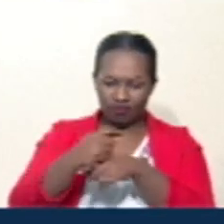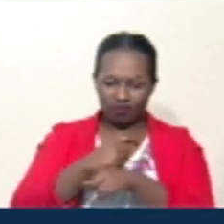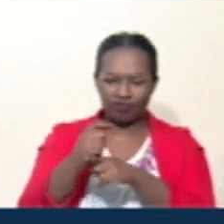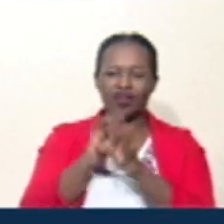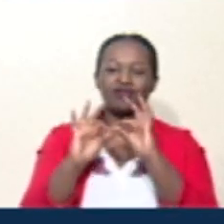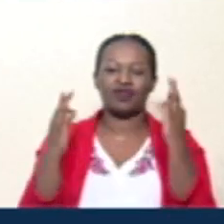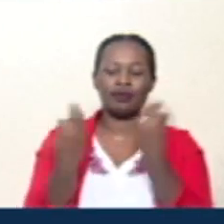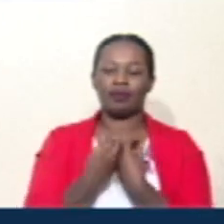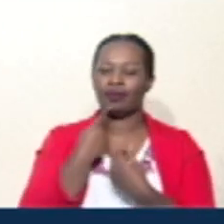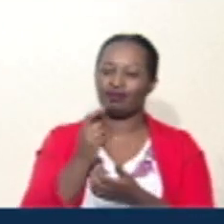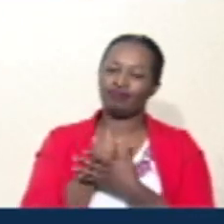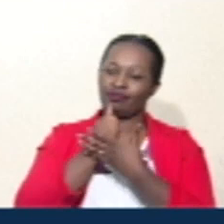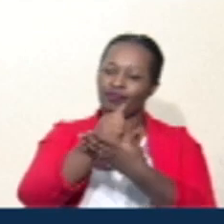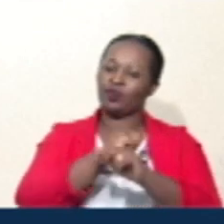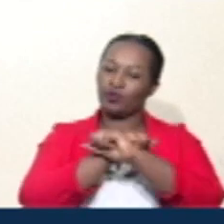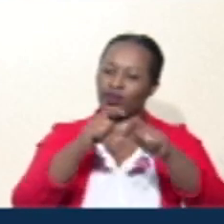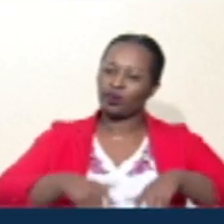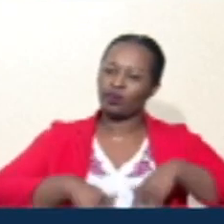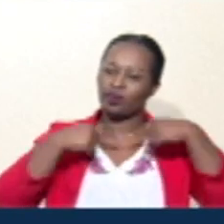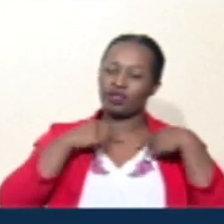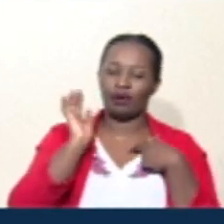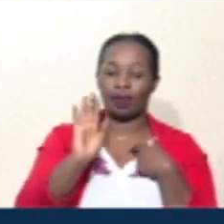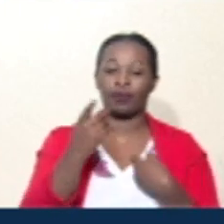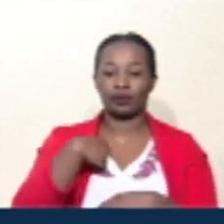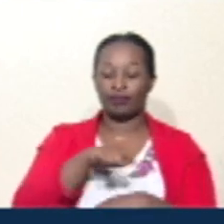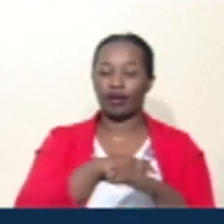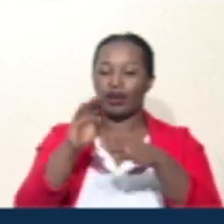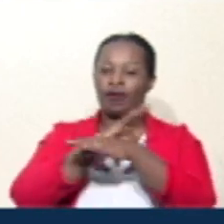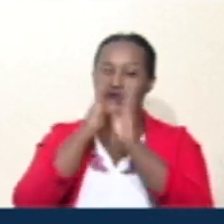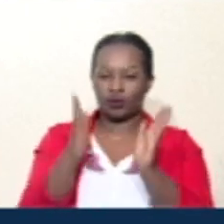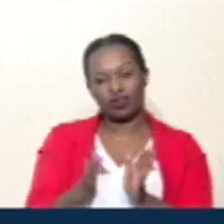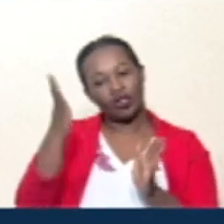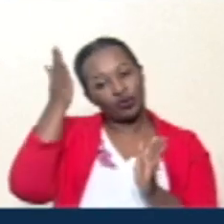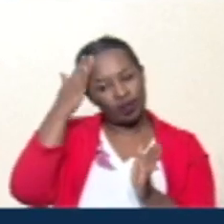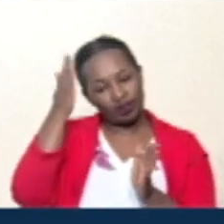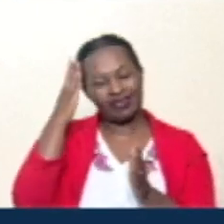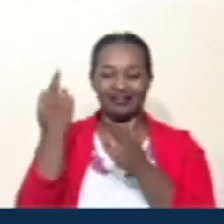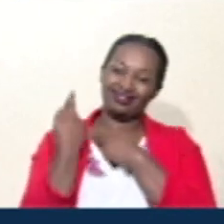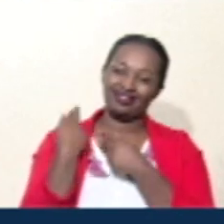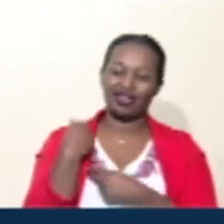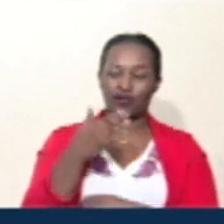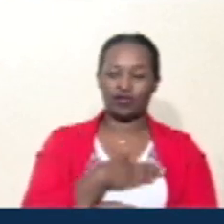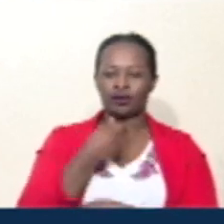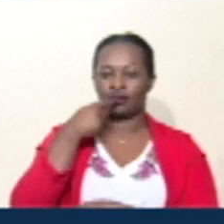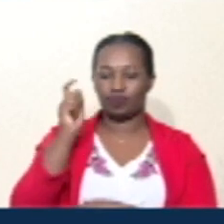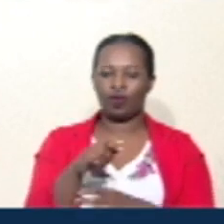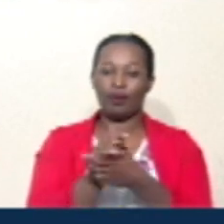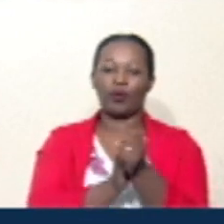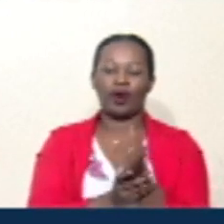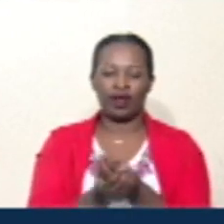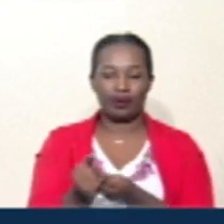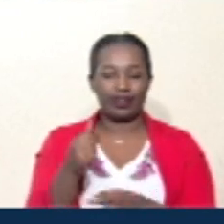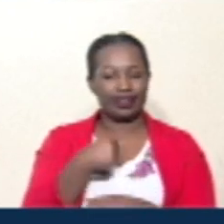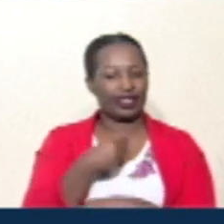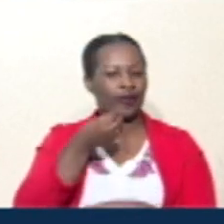ibintu bavuga ko bibafasha kurengera ubuzima bwabo. Twabacuruzi hano twebwe turabizi ko ari inshingano zacu tugomba gukaraba.